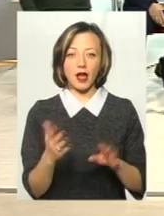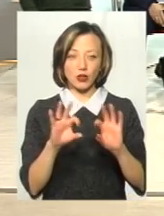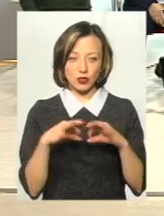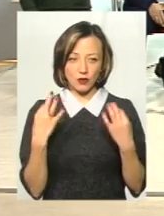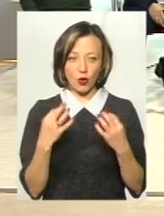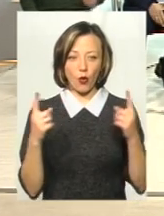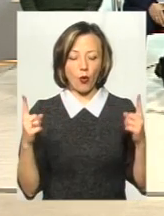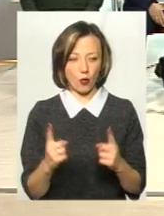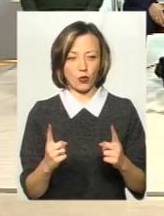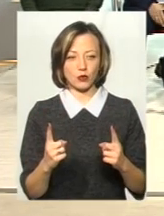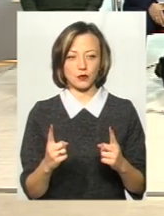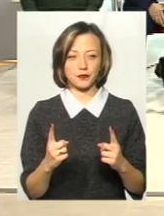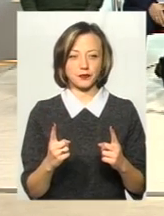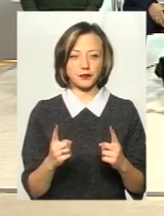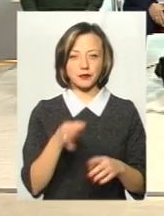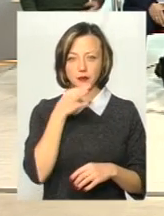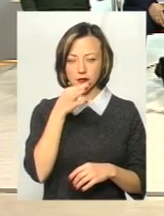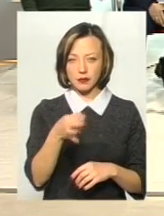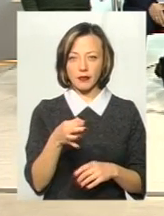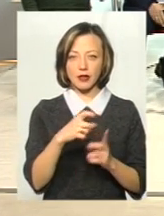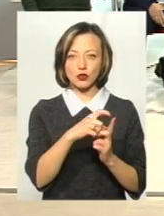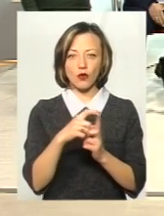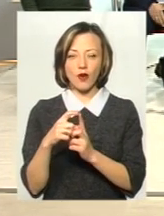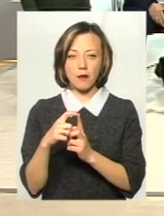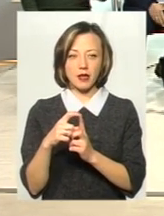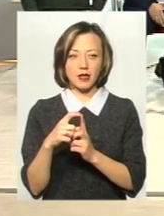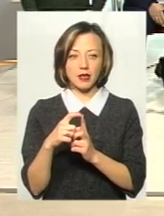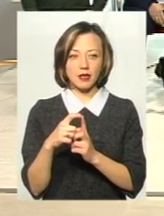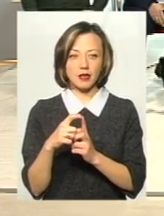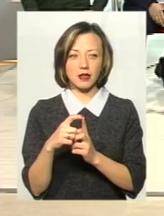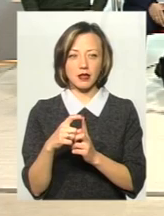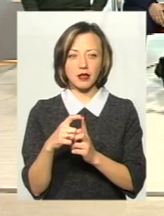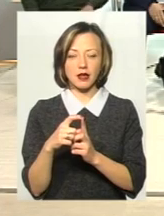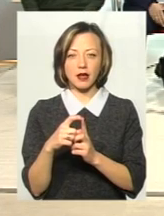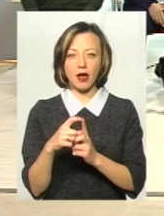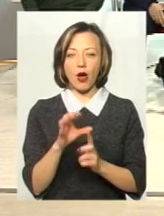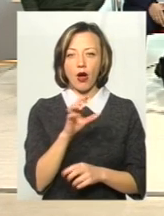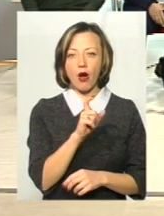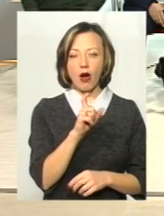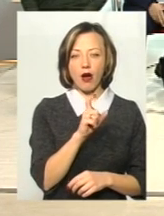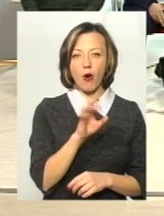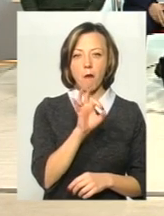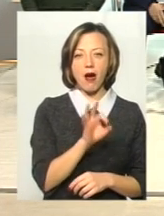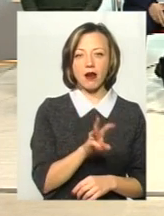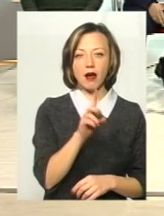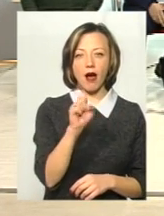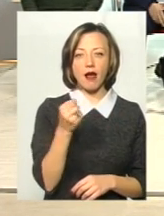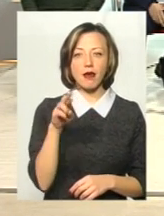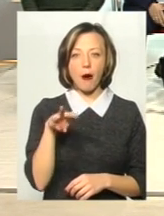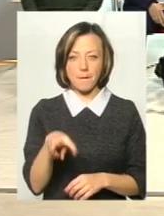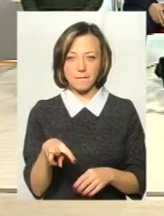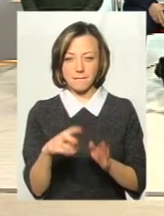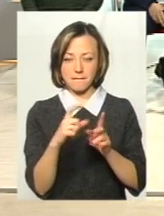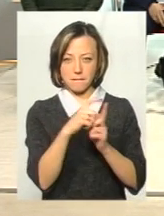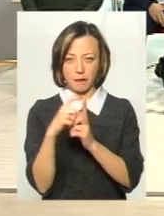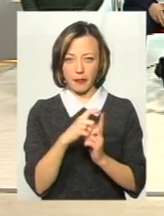дозволите, дуже коротко. Сказати словами такими рубаї у Омара Хайяма є. Да? Там